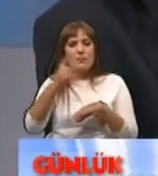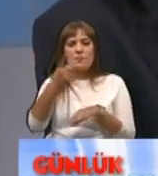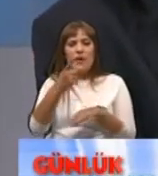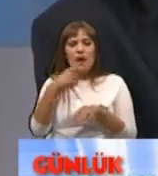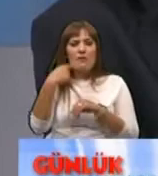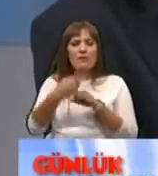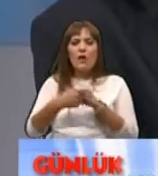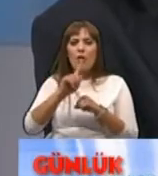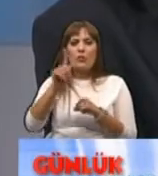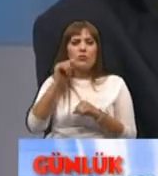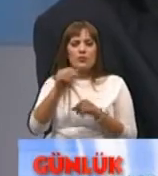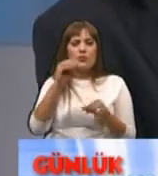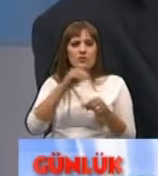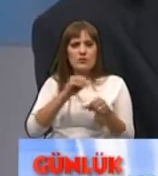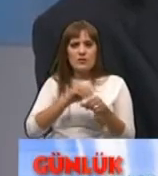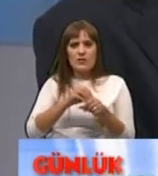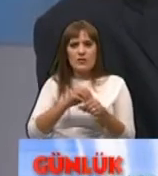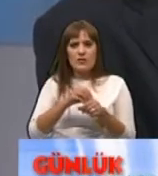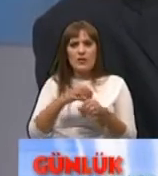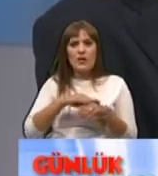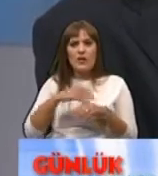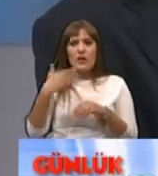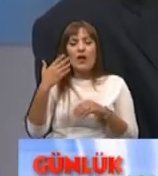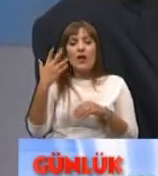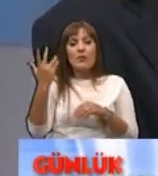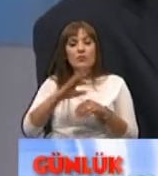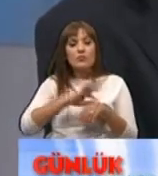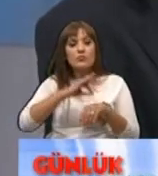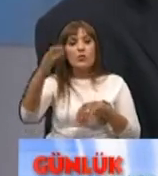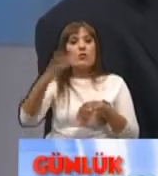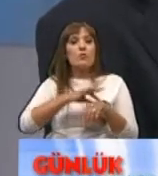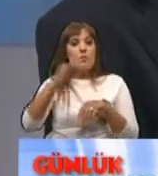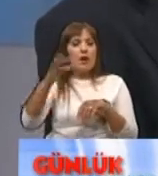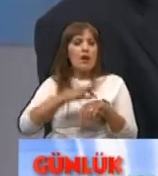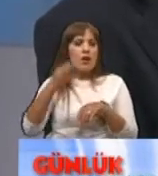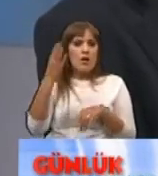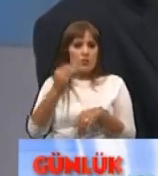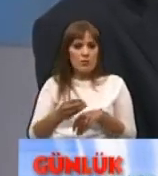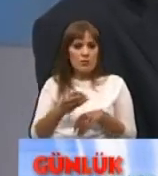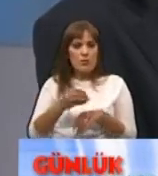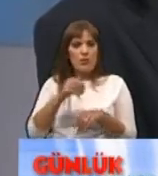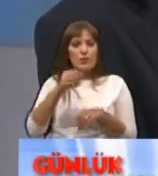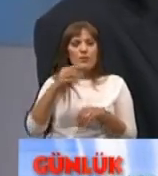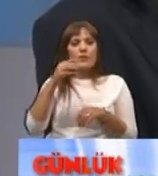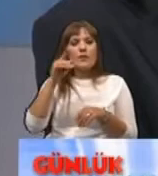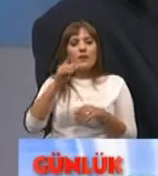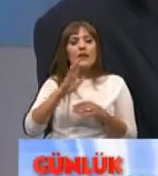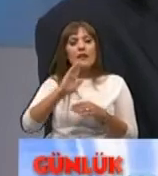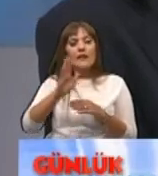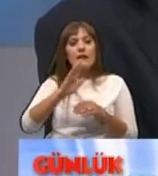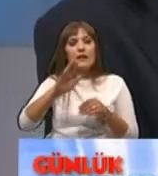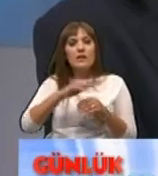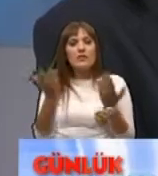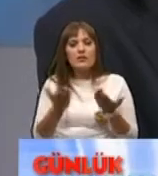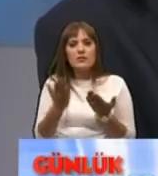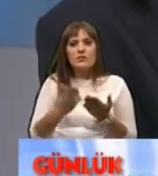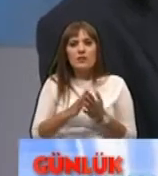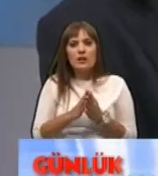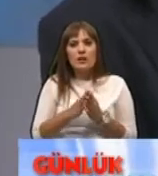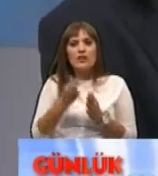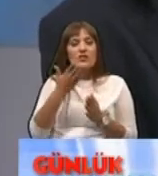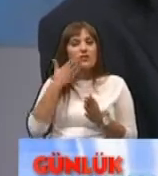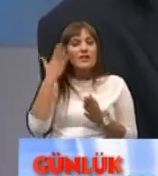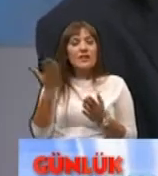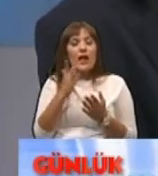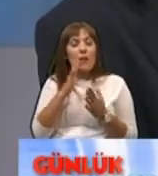10 gün içinde. Bir hafta 10 gün sürüyor değil mi? Mikro düzeyde soyulma oluyor ciltte. Ve gittikçe aslında cilt